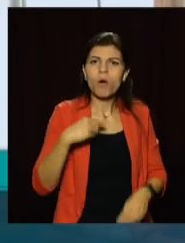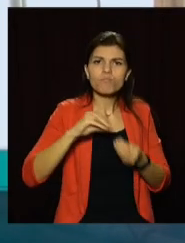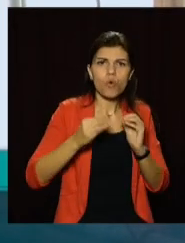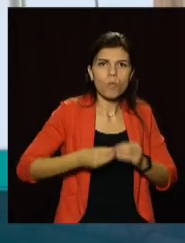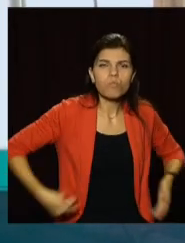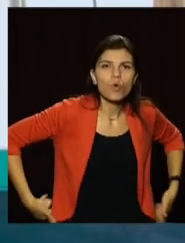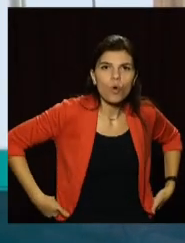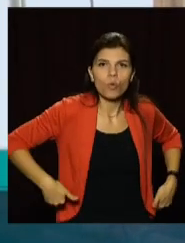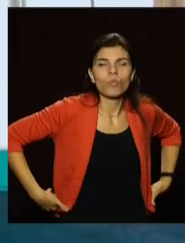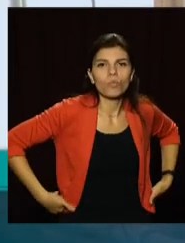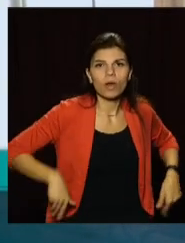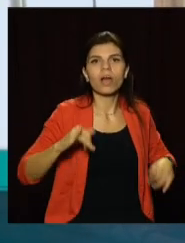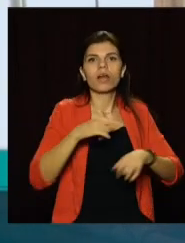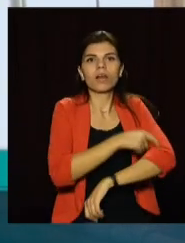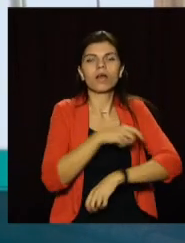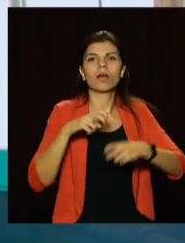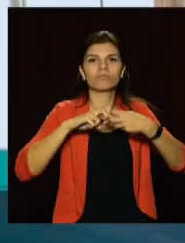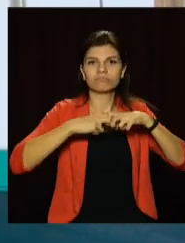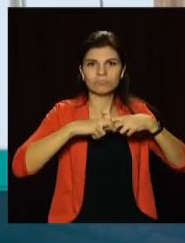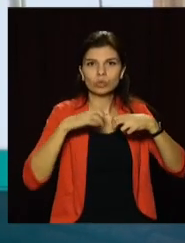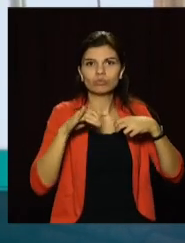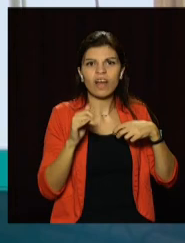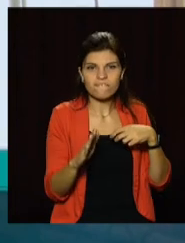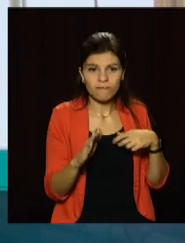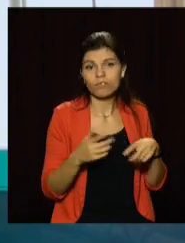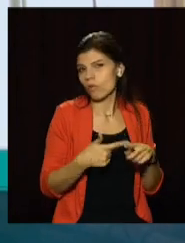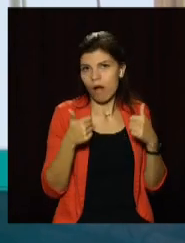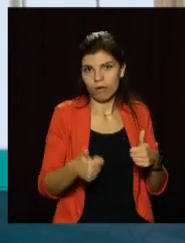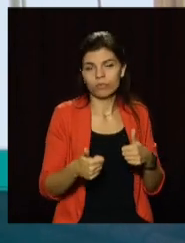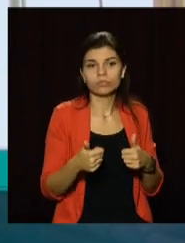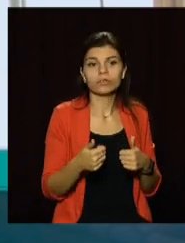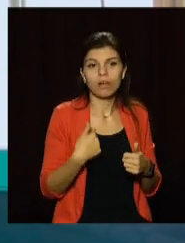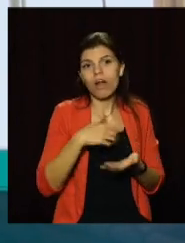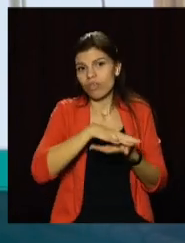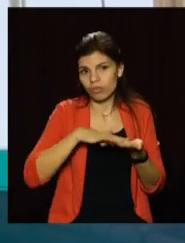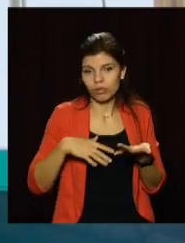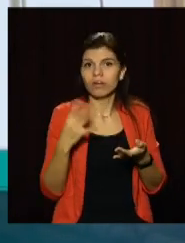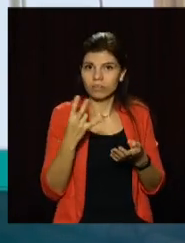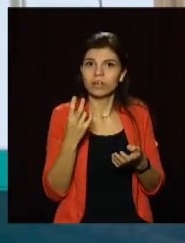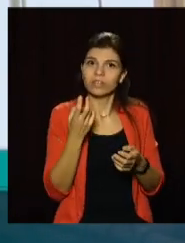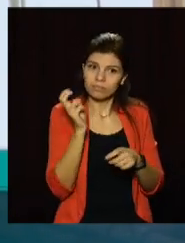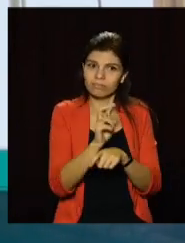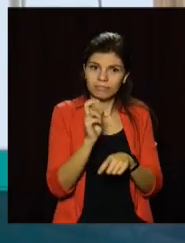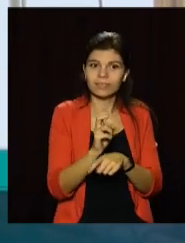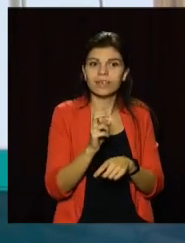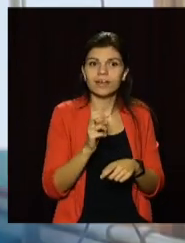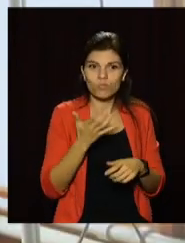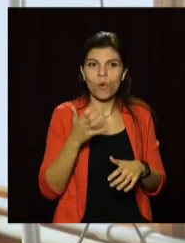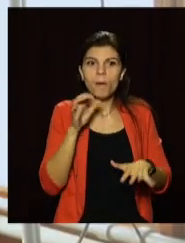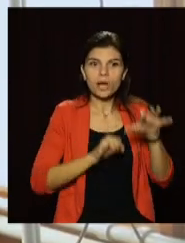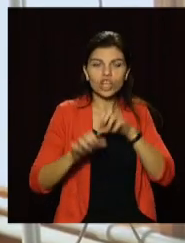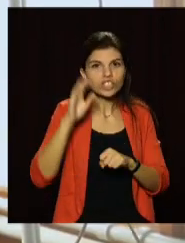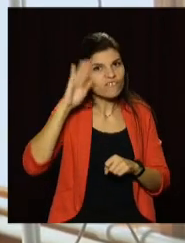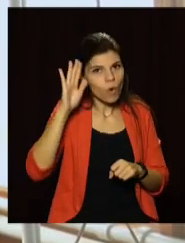поясниця, болять сустави. Ну, це дуже добре. В дальнейшем, мабуть, буде ще краще тут. Думаю, масажні,